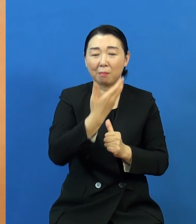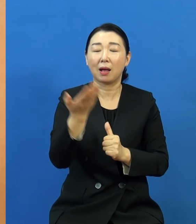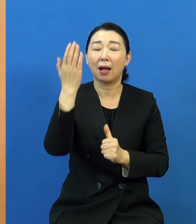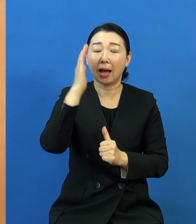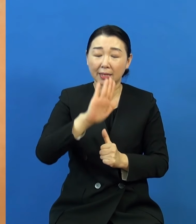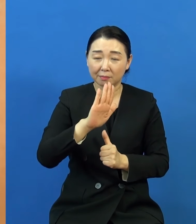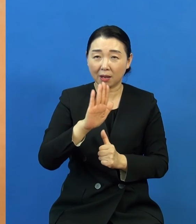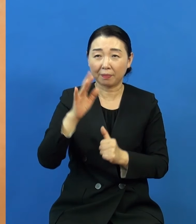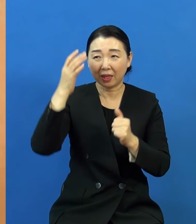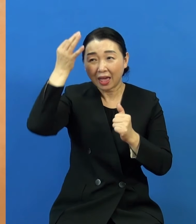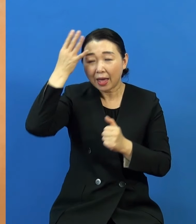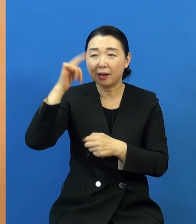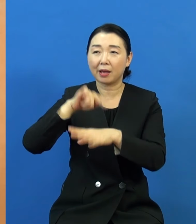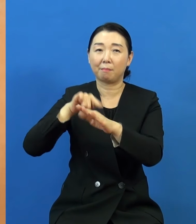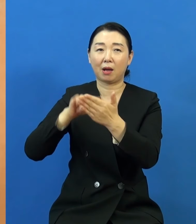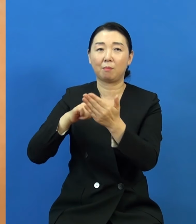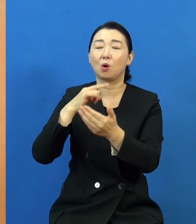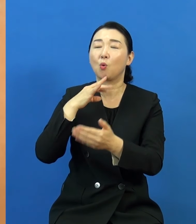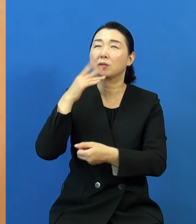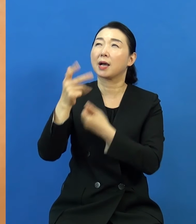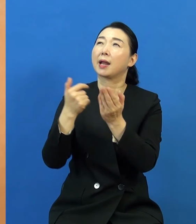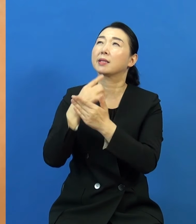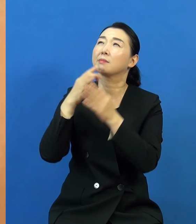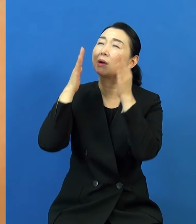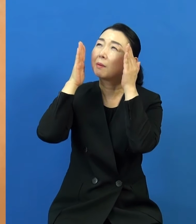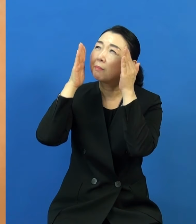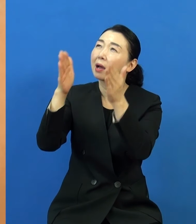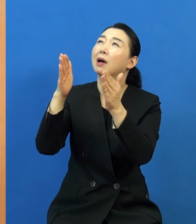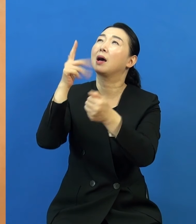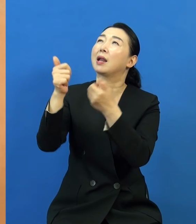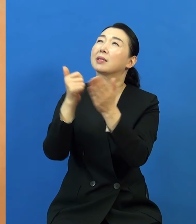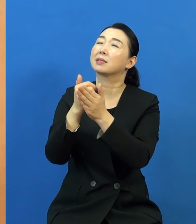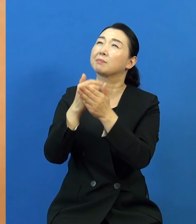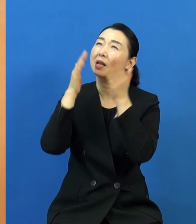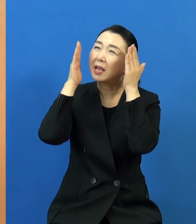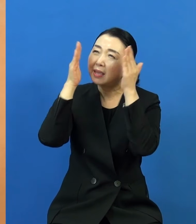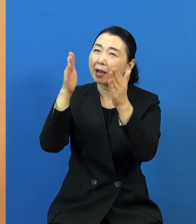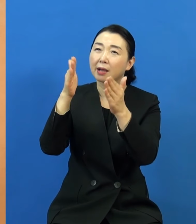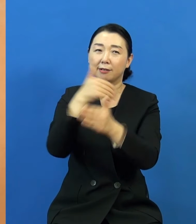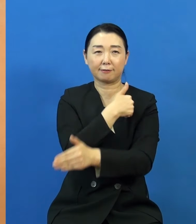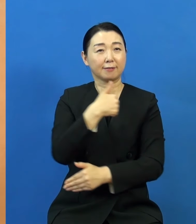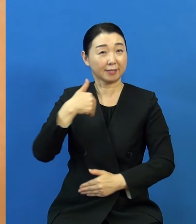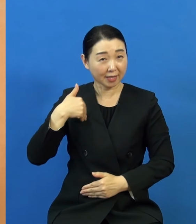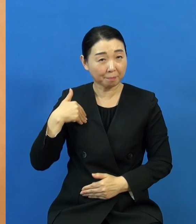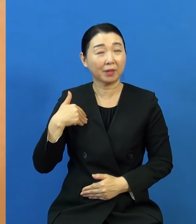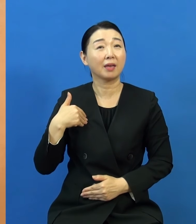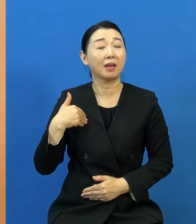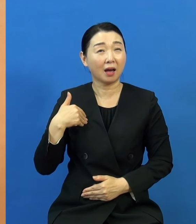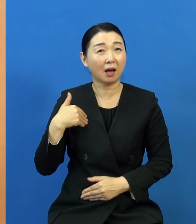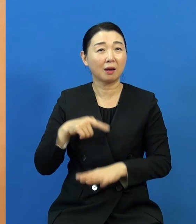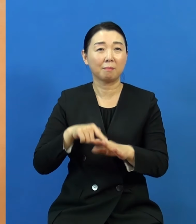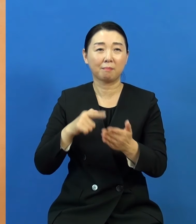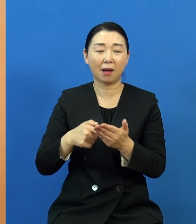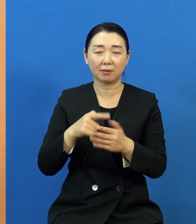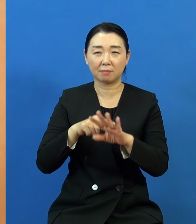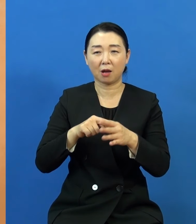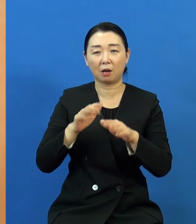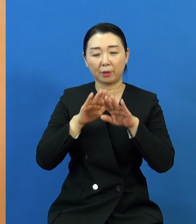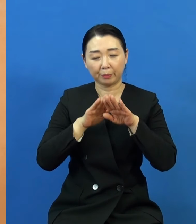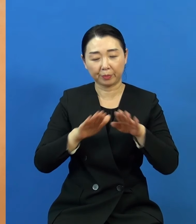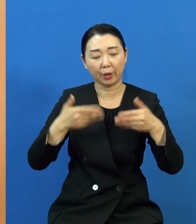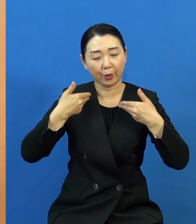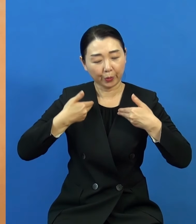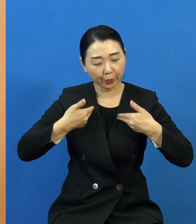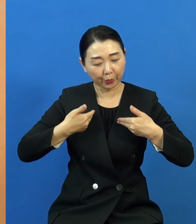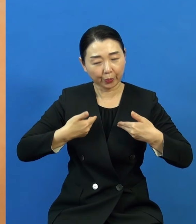마음 오로지 하나님만을 바라며 하나님을 향한 그 담대함으로 그 마음의 평정, 그 고요를